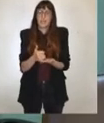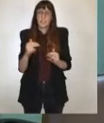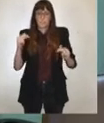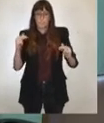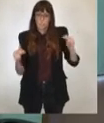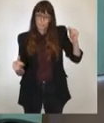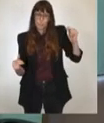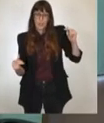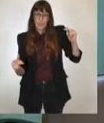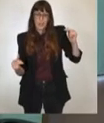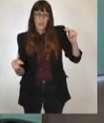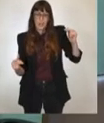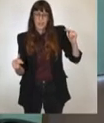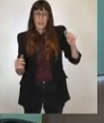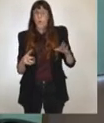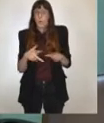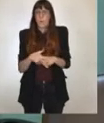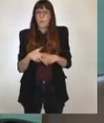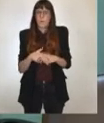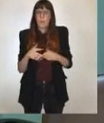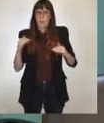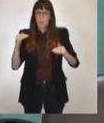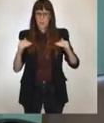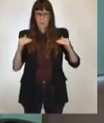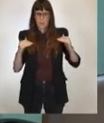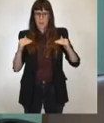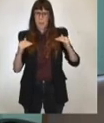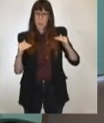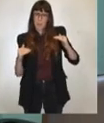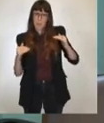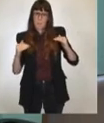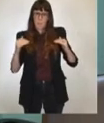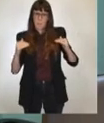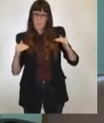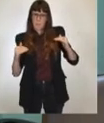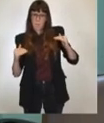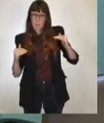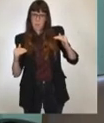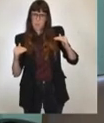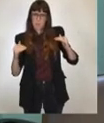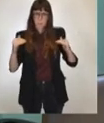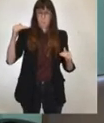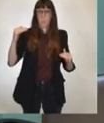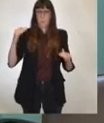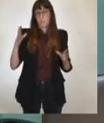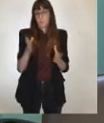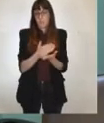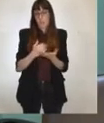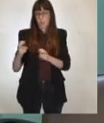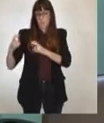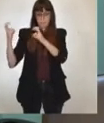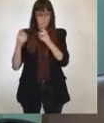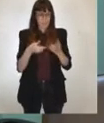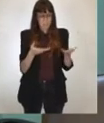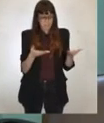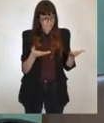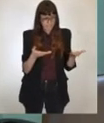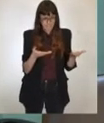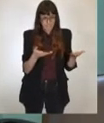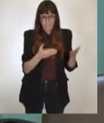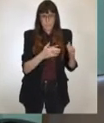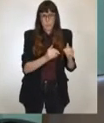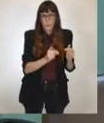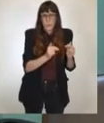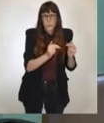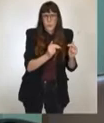Et là, c'est un point vraiment intéressant de ce rapport. L'écart de salaire qui est de 6% entre les hommes et les femmes